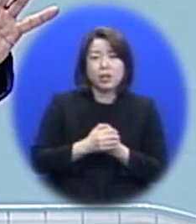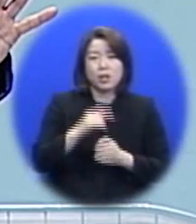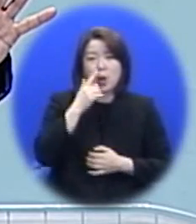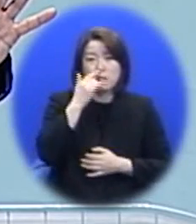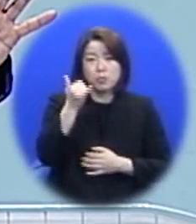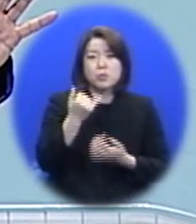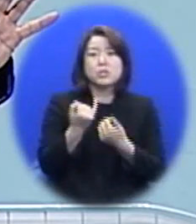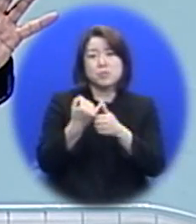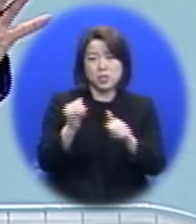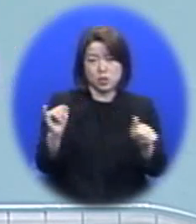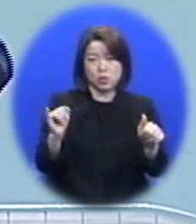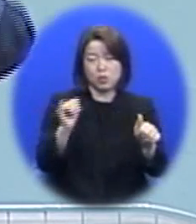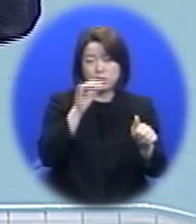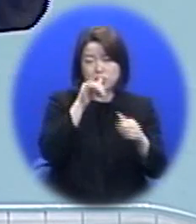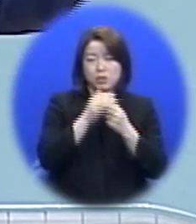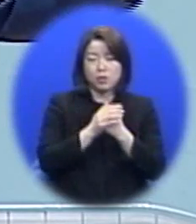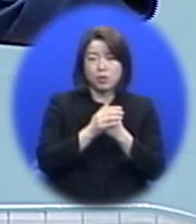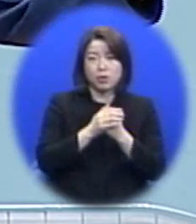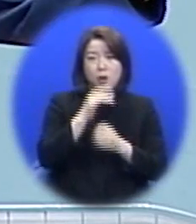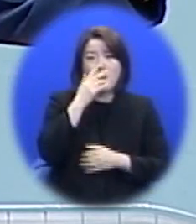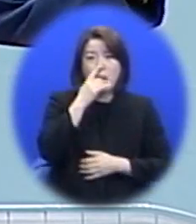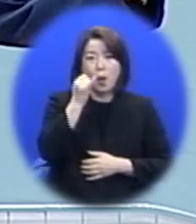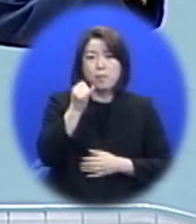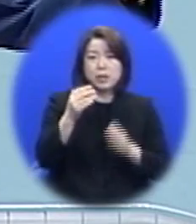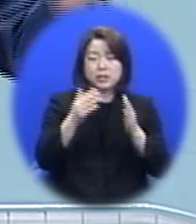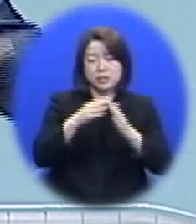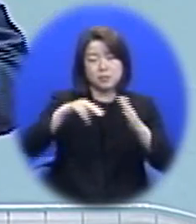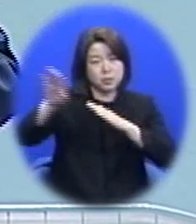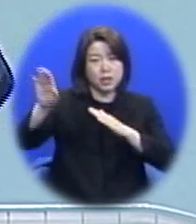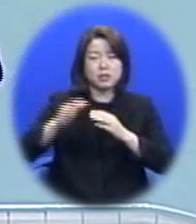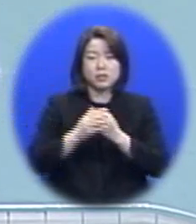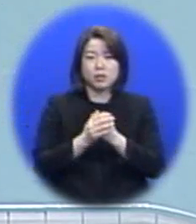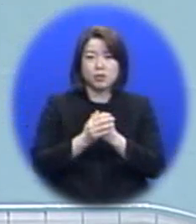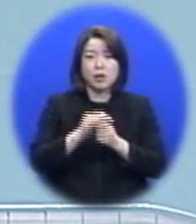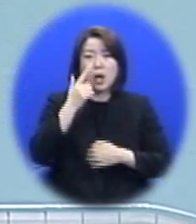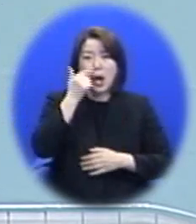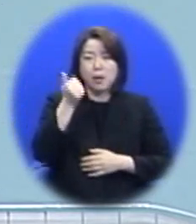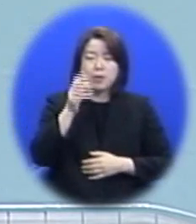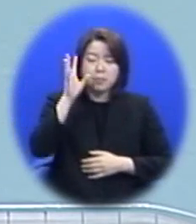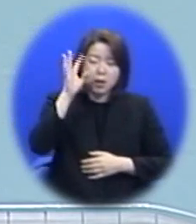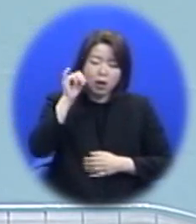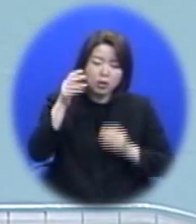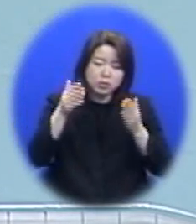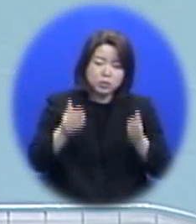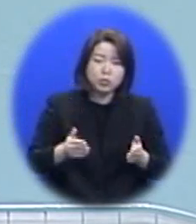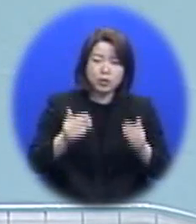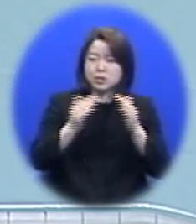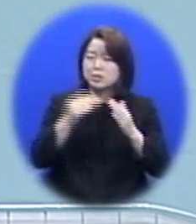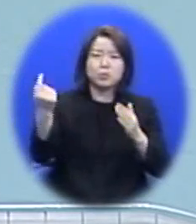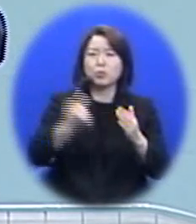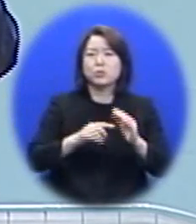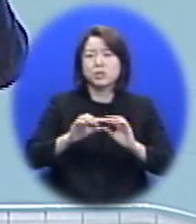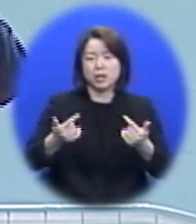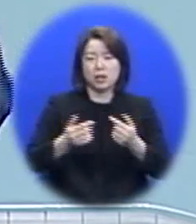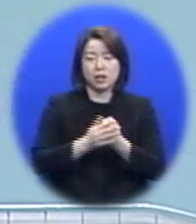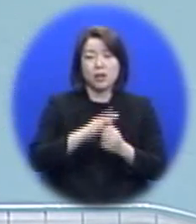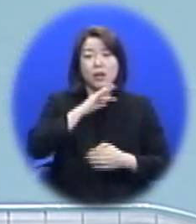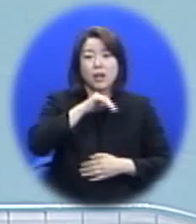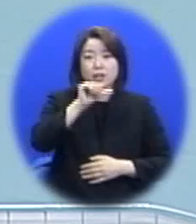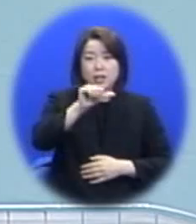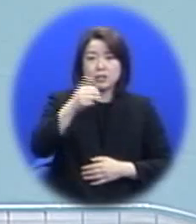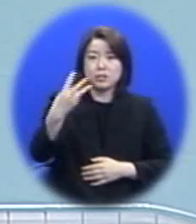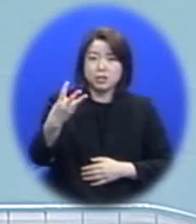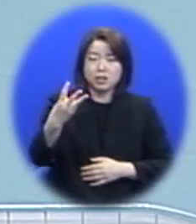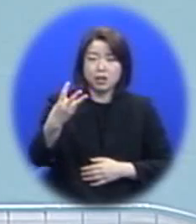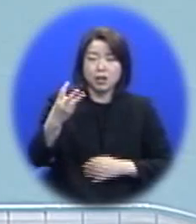이혼을 했습니다. 엄마는 집을 나가버렸어요. 아빠는 며칠째 집에 오질 않습니다. 5살, 3살 된 아이가